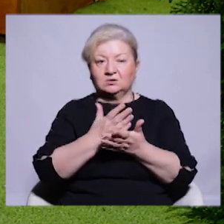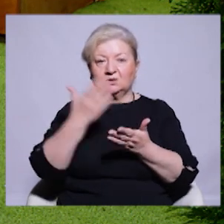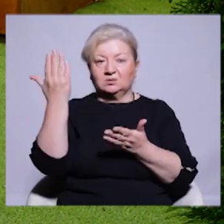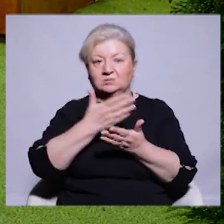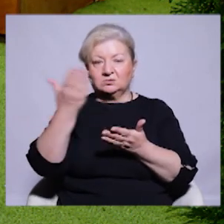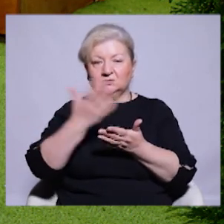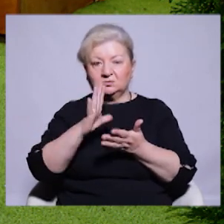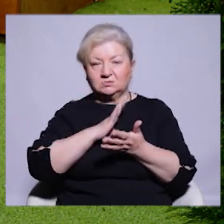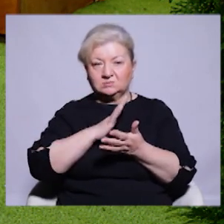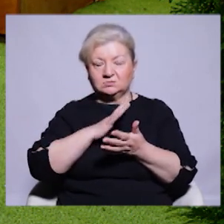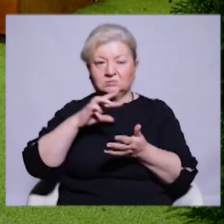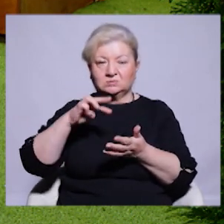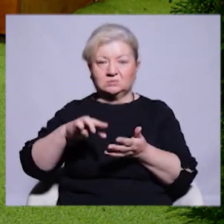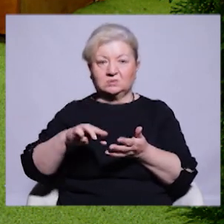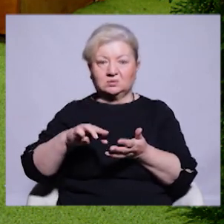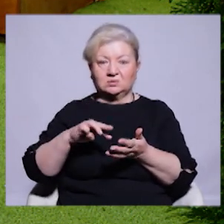არა